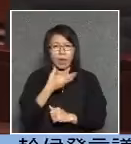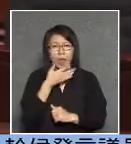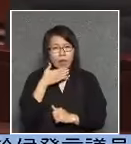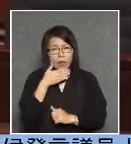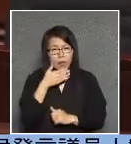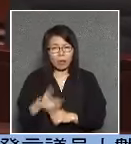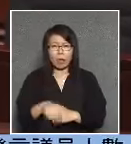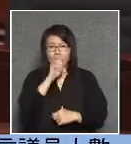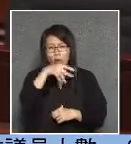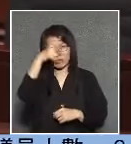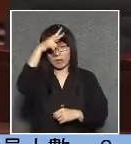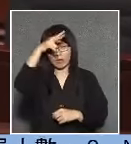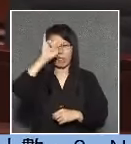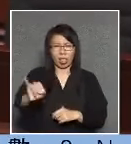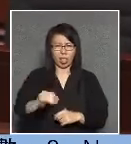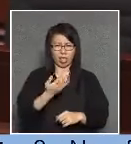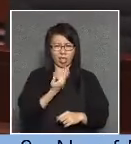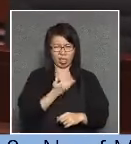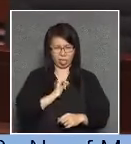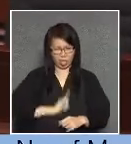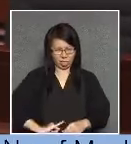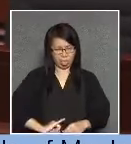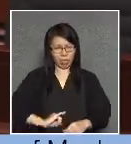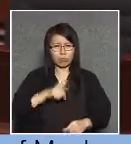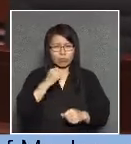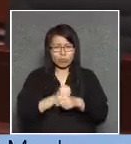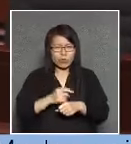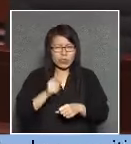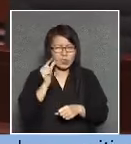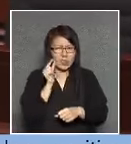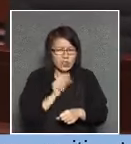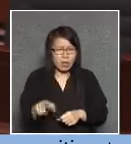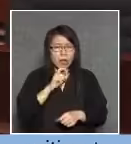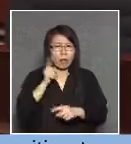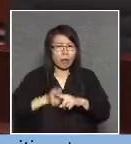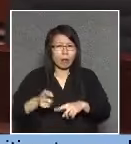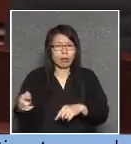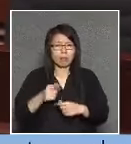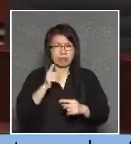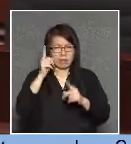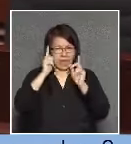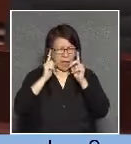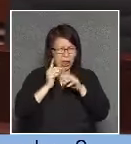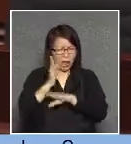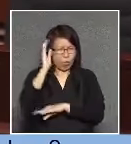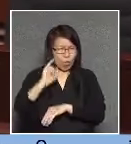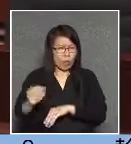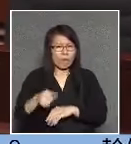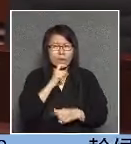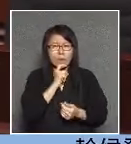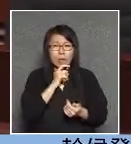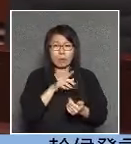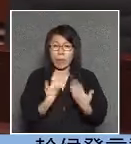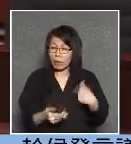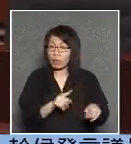說政府無良、卑鄙、無恥、離譜，來去省亮了他們